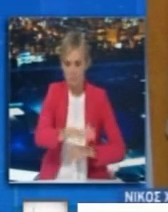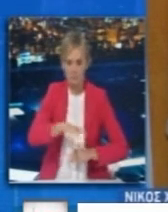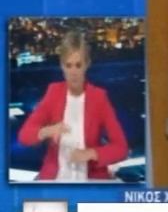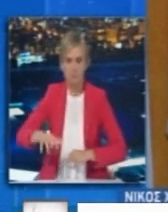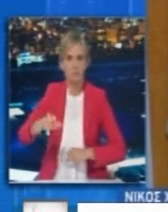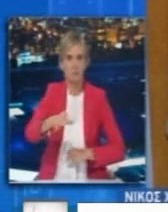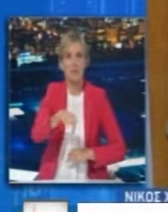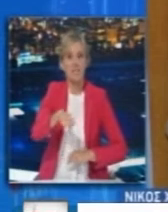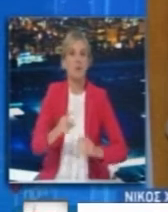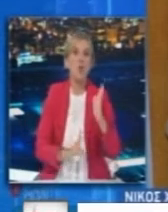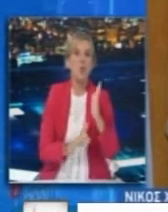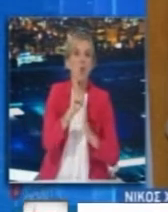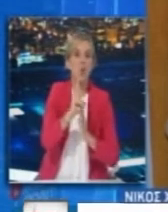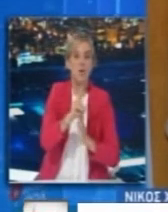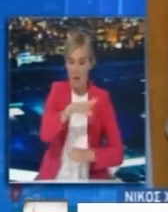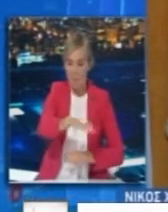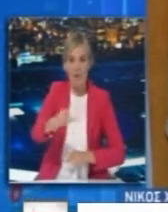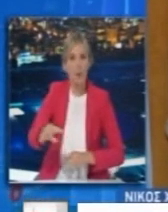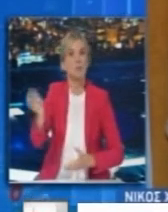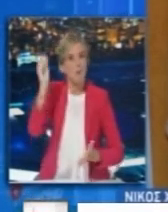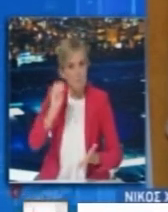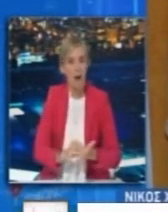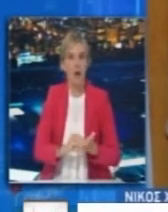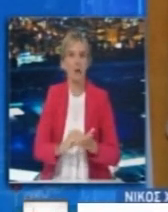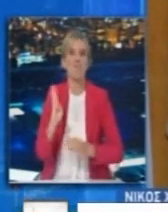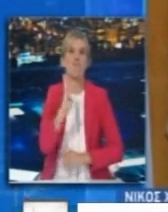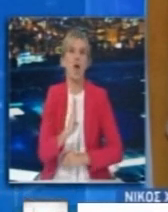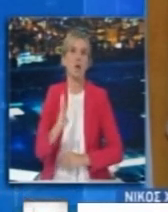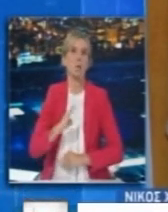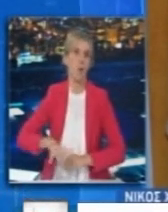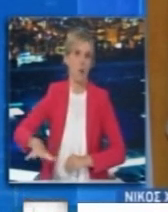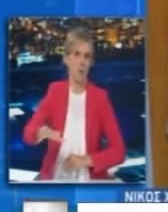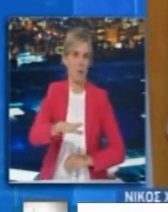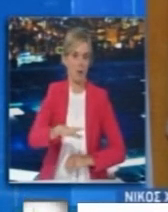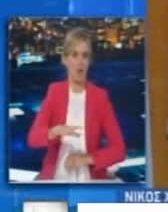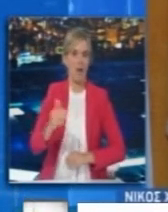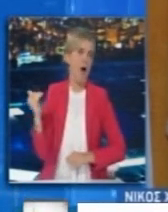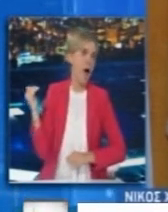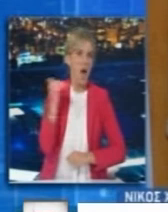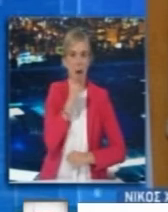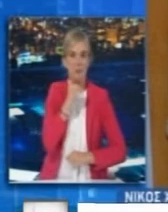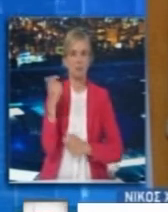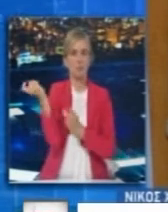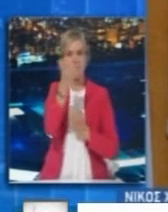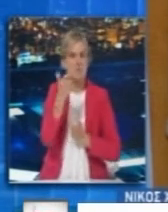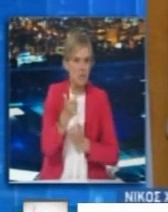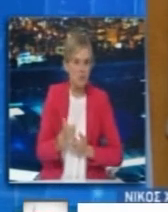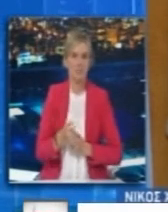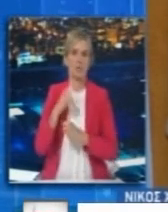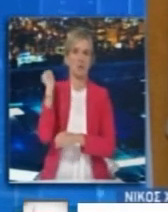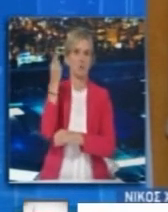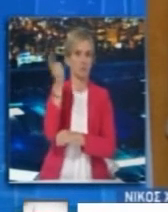περισσότερες από 12, με αρκετές κλειδώσεις που δημιούργησαν νέες εστίες. Όλες αντιμετώπιστηκαν άμεσα, ενώ η νέα